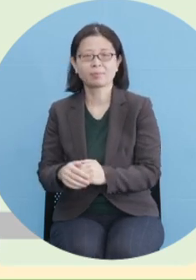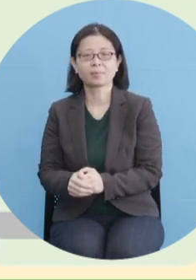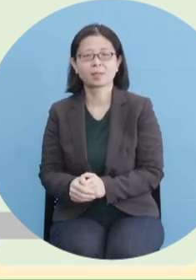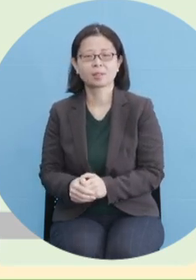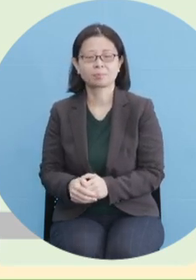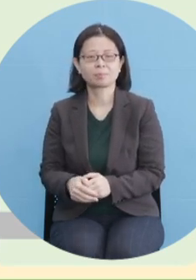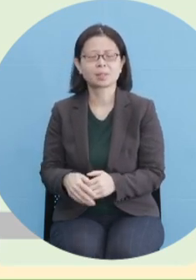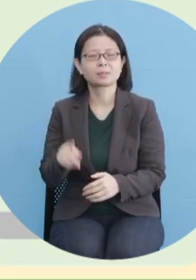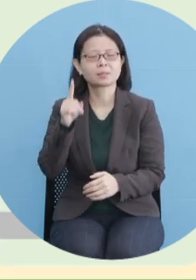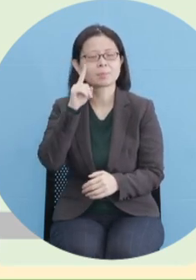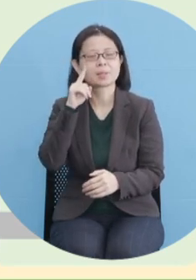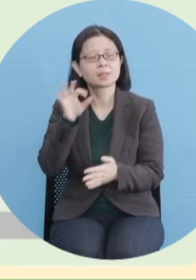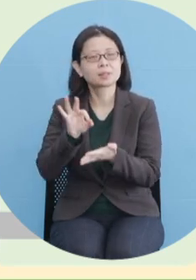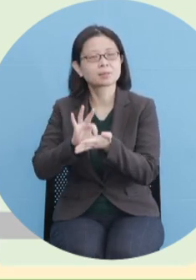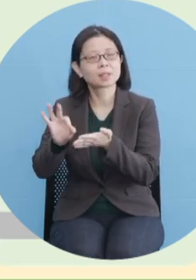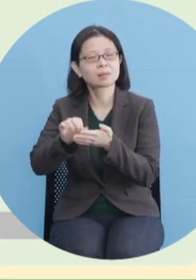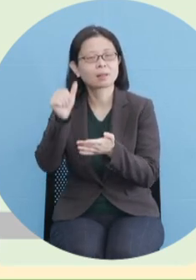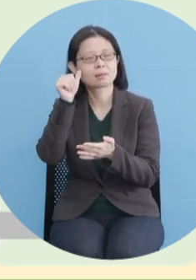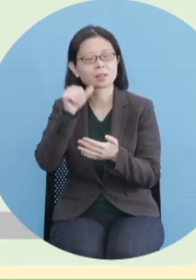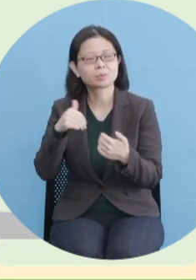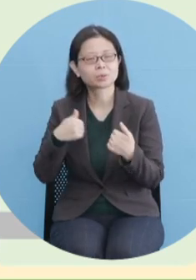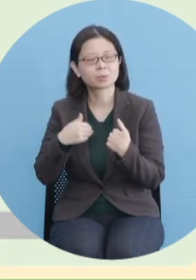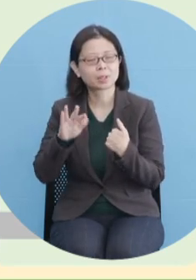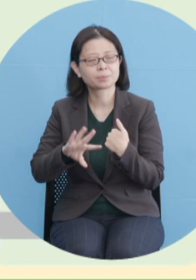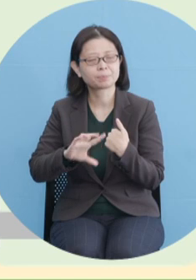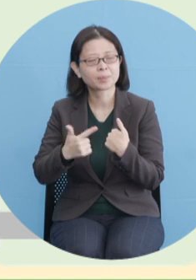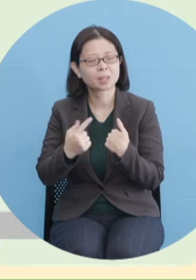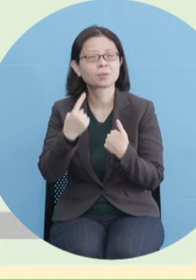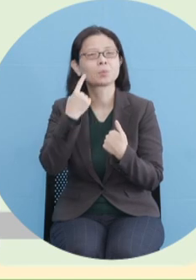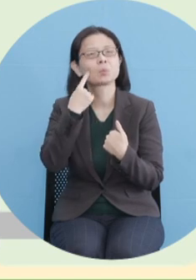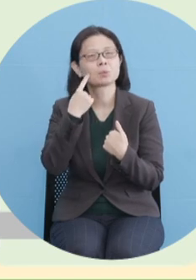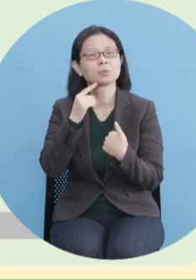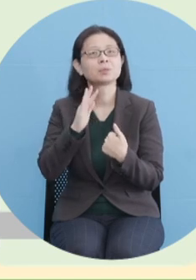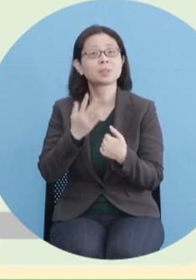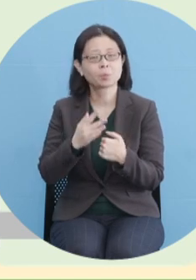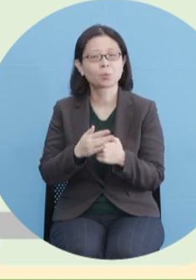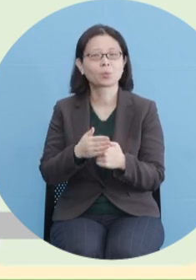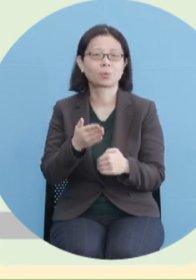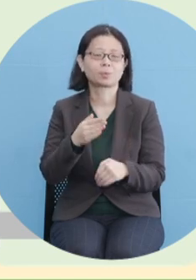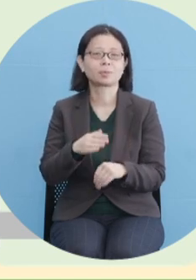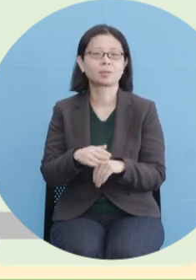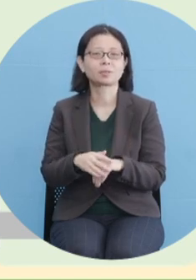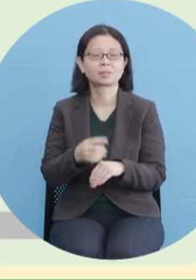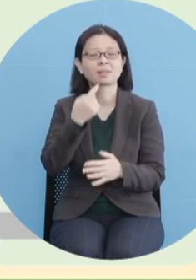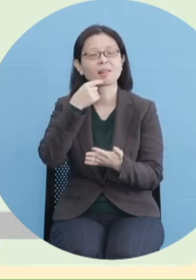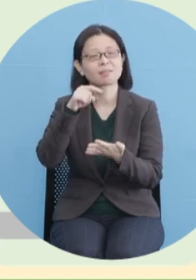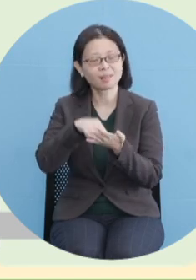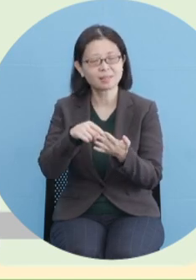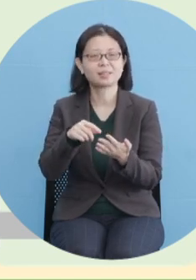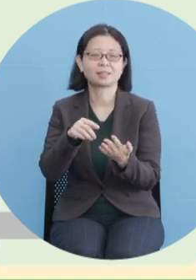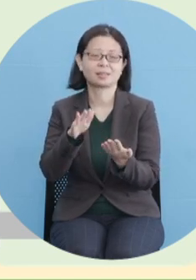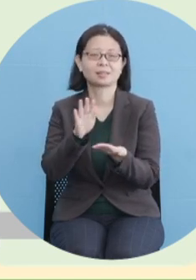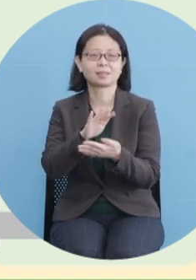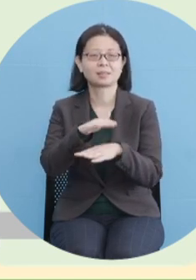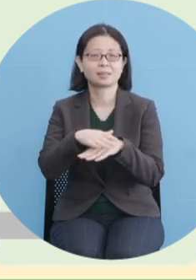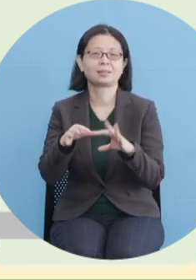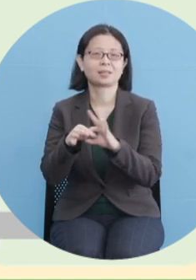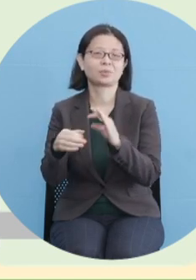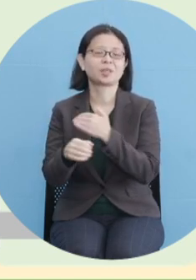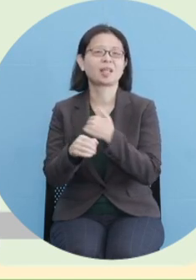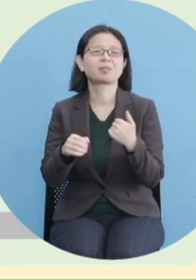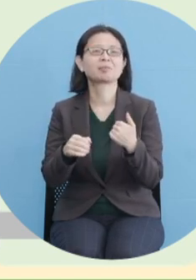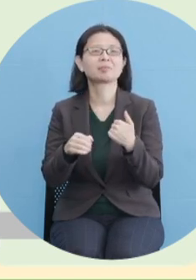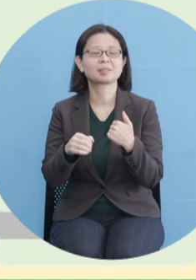いただいて慣れていただくという風なことをしていただければえ非常に簡単にま